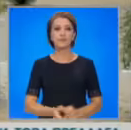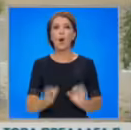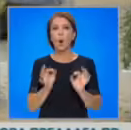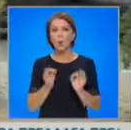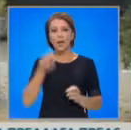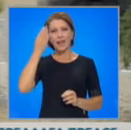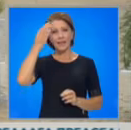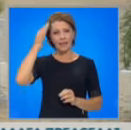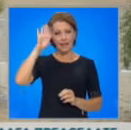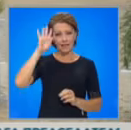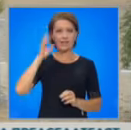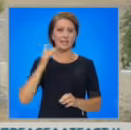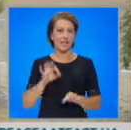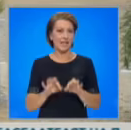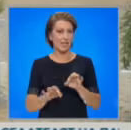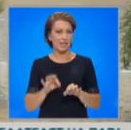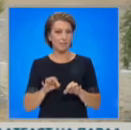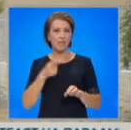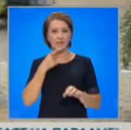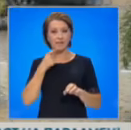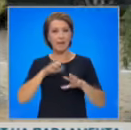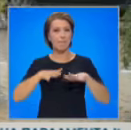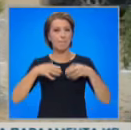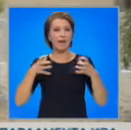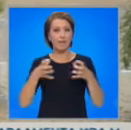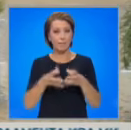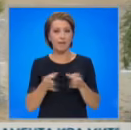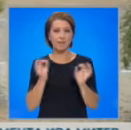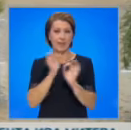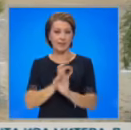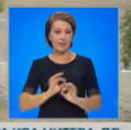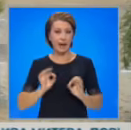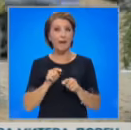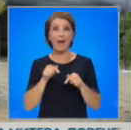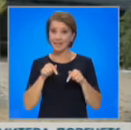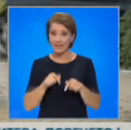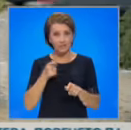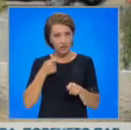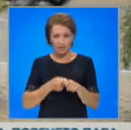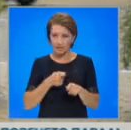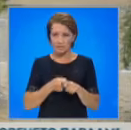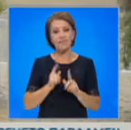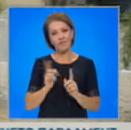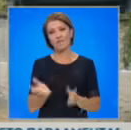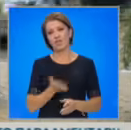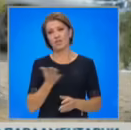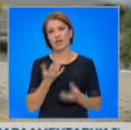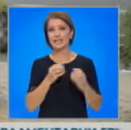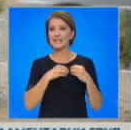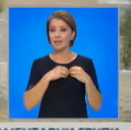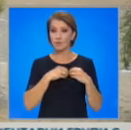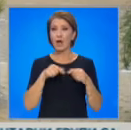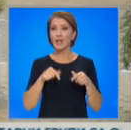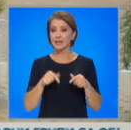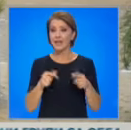Конкретна дата за предсрочните парламентарни избори все още няма, а че такива ще се проведат вече е почти сигурно, след като днес по време